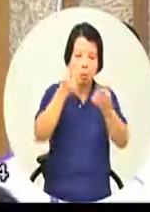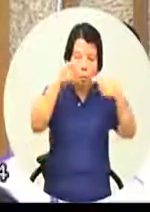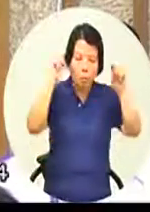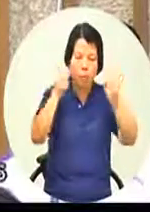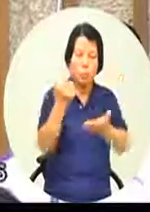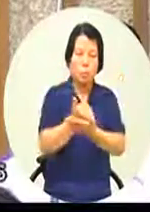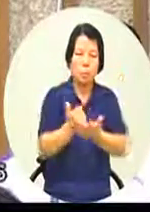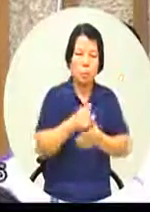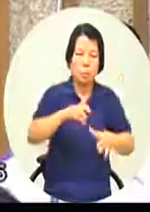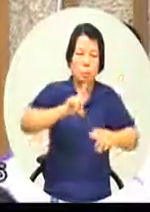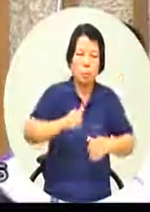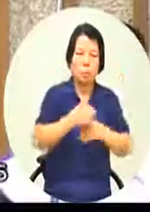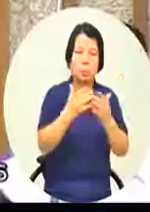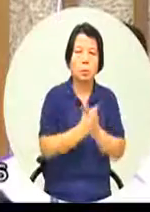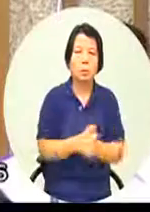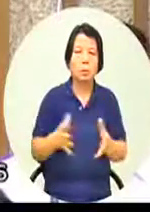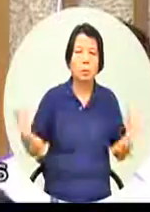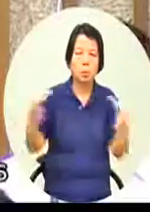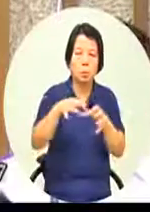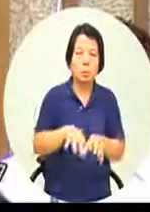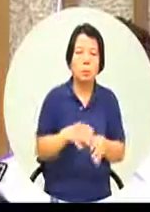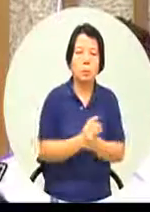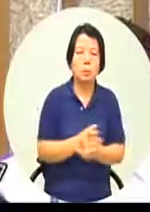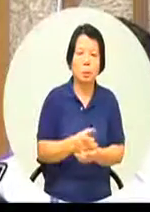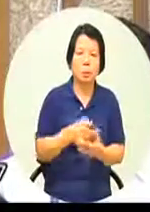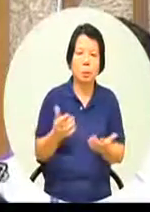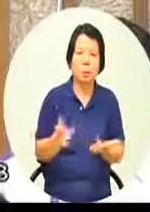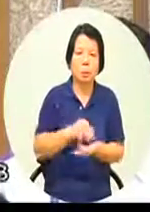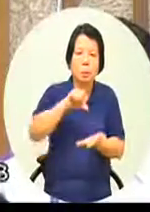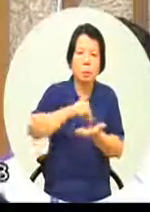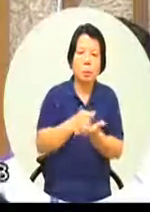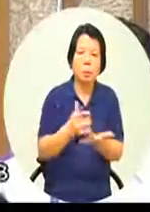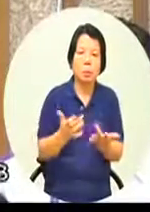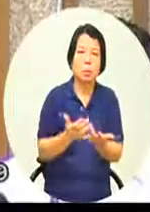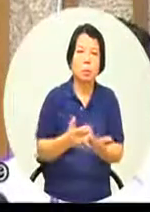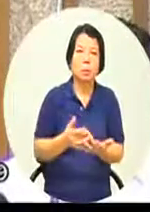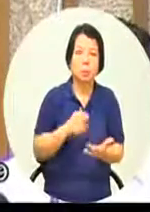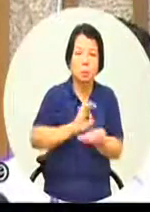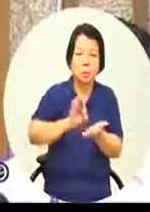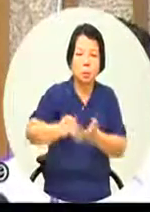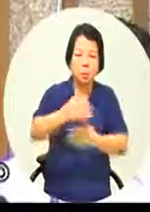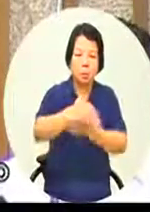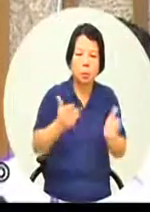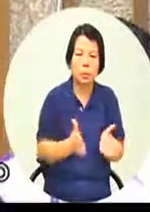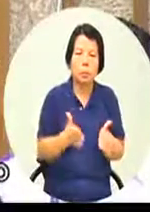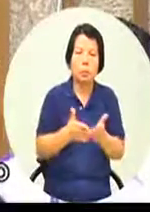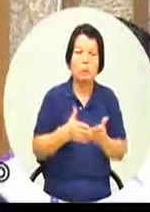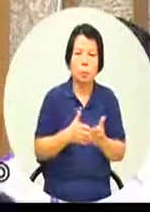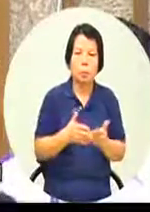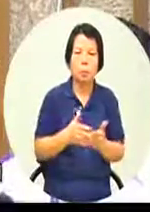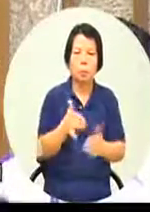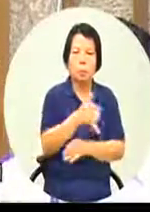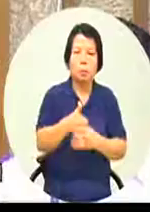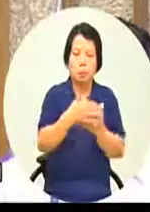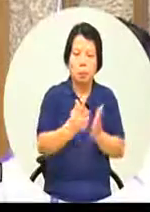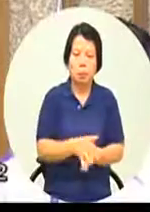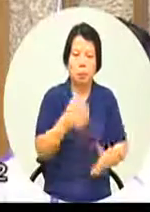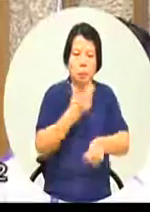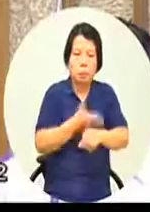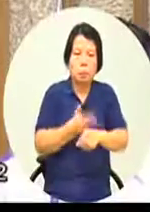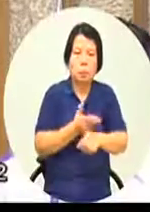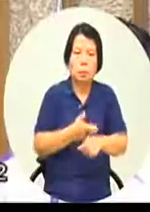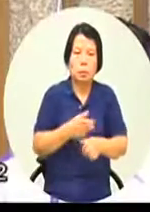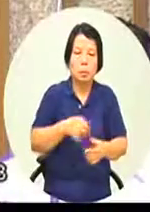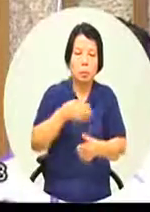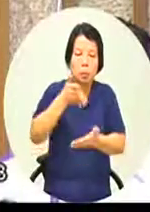请整个高雄市里面所有的这些产销班的成员那一起来进行相关的这些技术讲习、富养的技